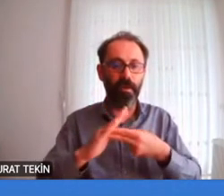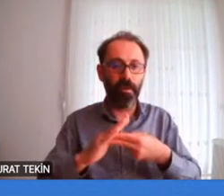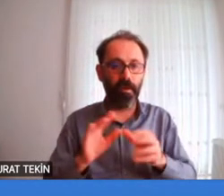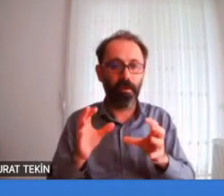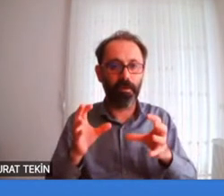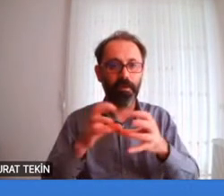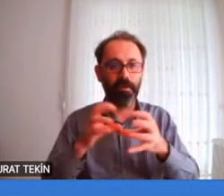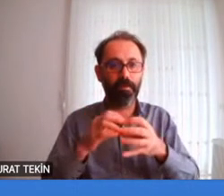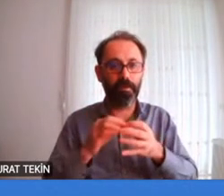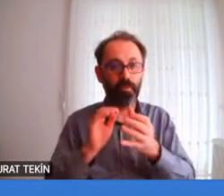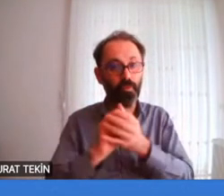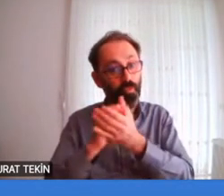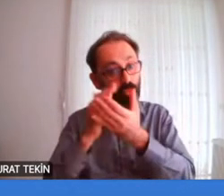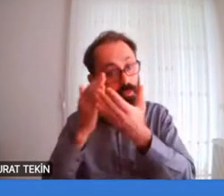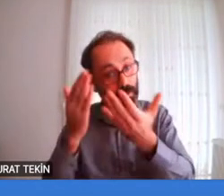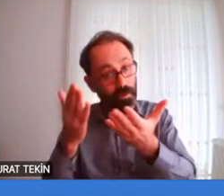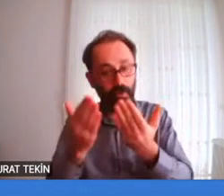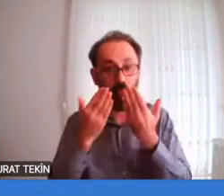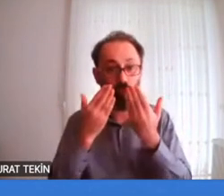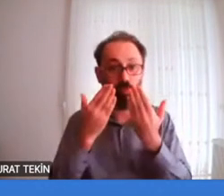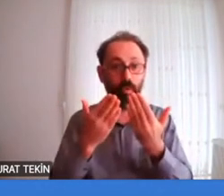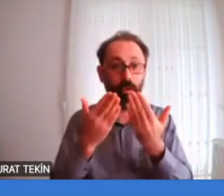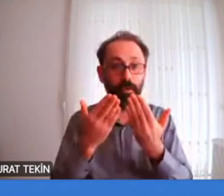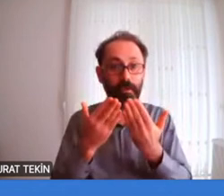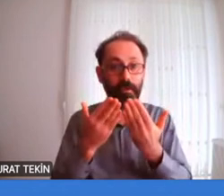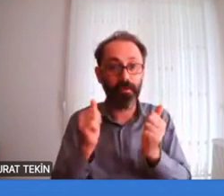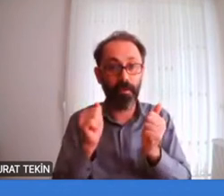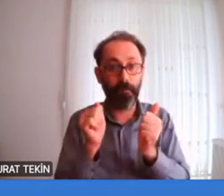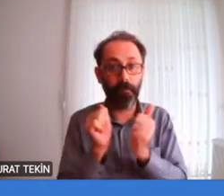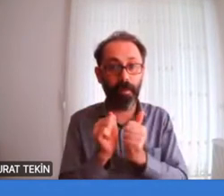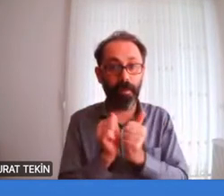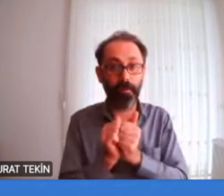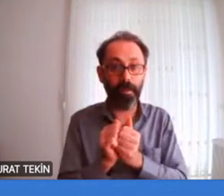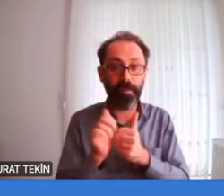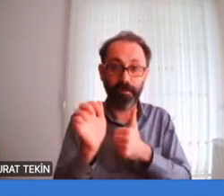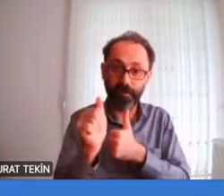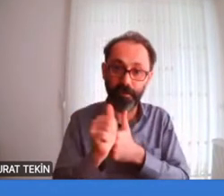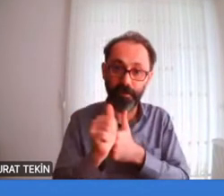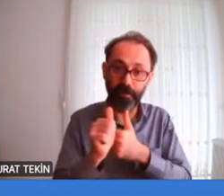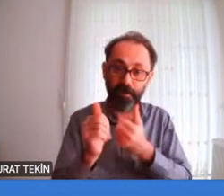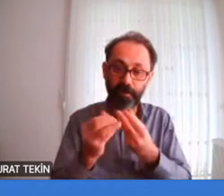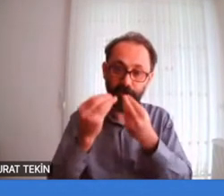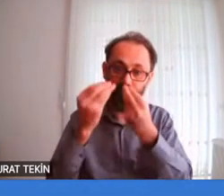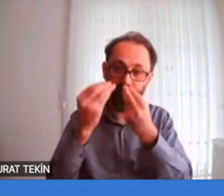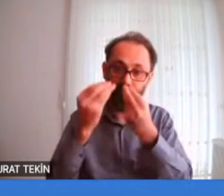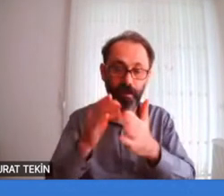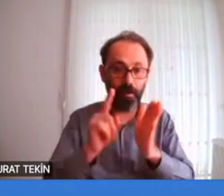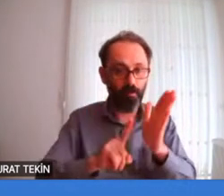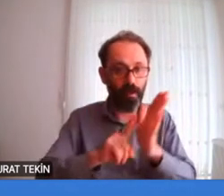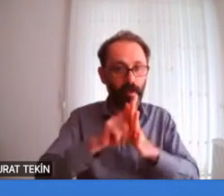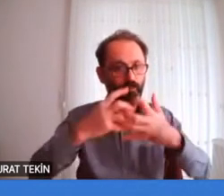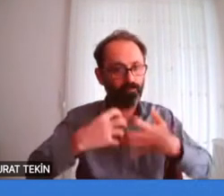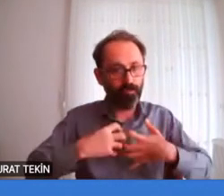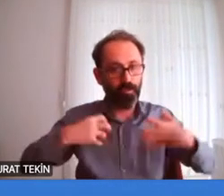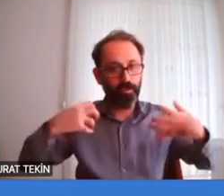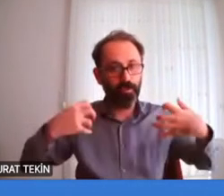Takımın dualarımız sizinle, gönlümüz sizinle. Başarılarımızla gurur duyacağız.